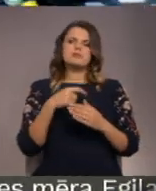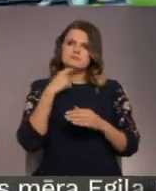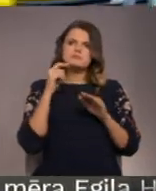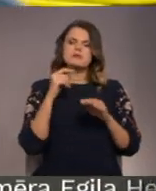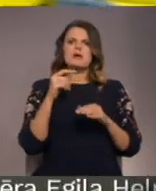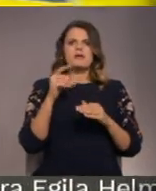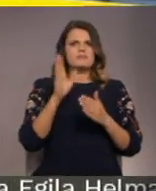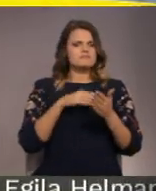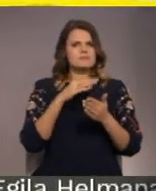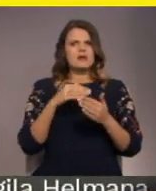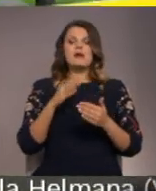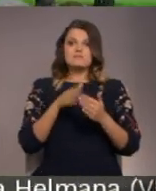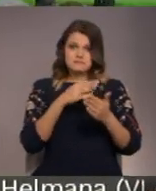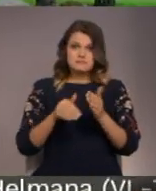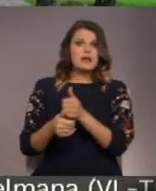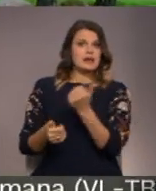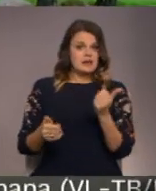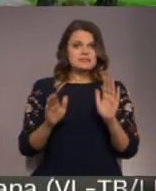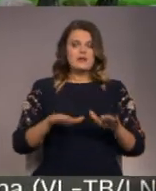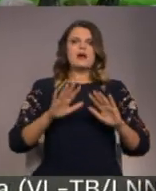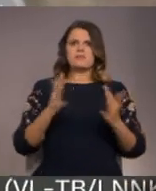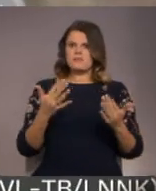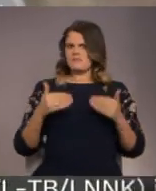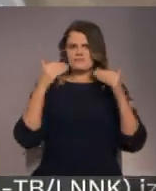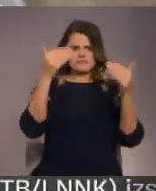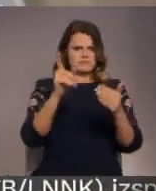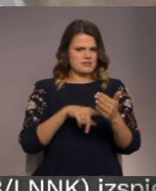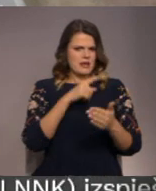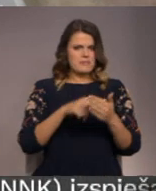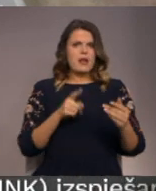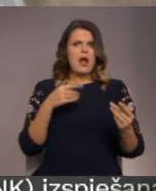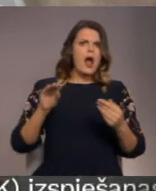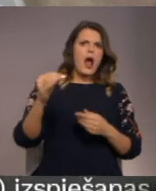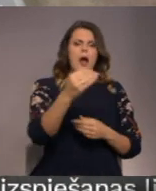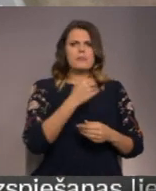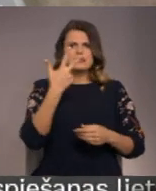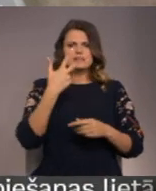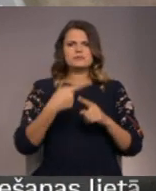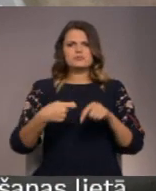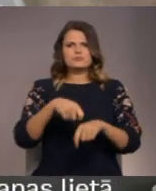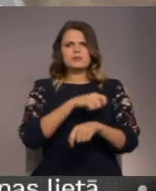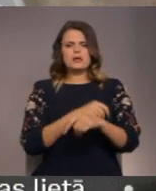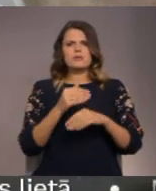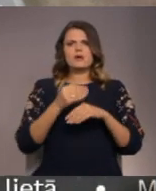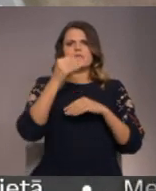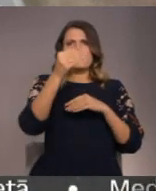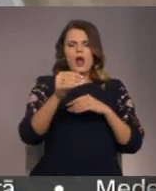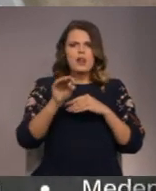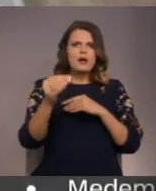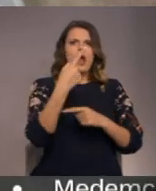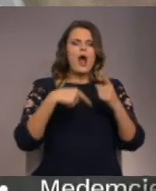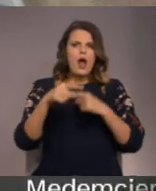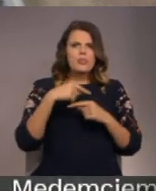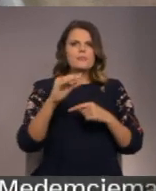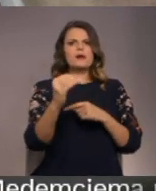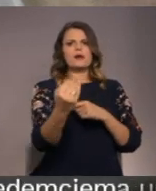pagrieziena likvidēšanu, bet neatbalsta piedāvāto risinājumu, jo uzskata, ka apgriešanās uz 3,5 km attālā viadukta, lai nokļūtu no